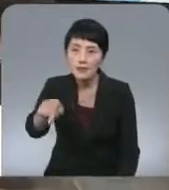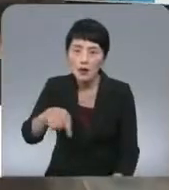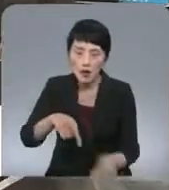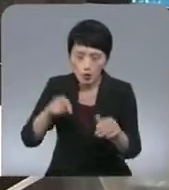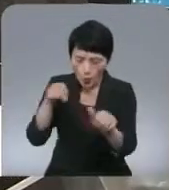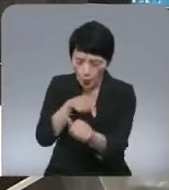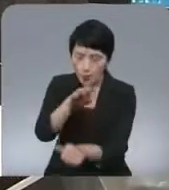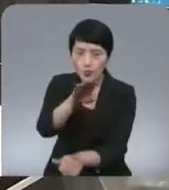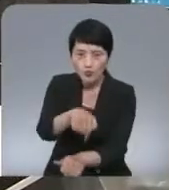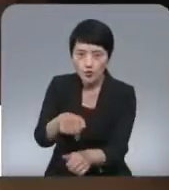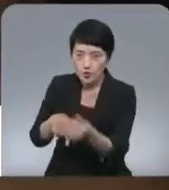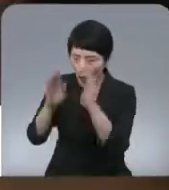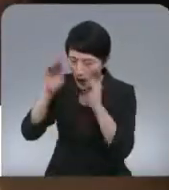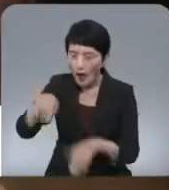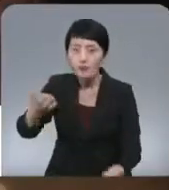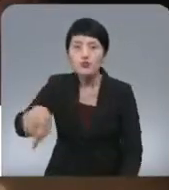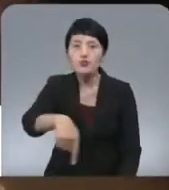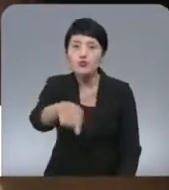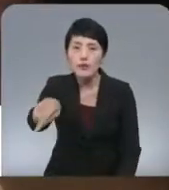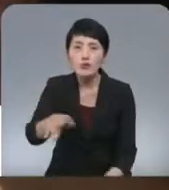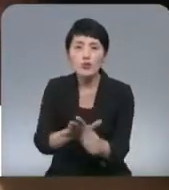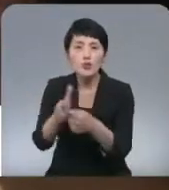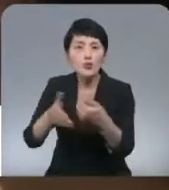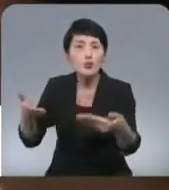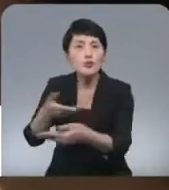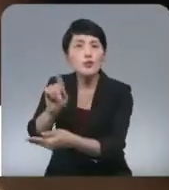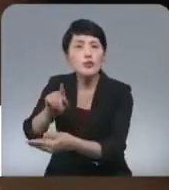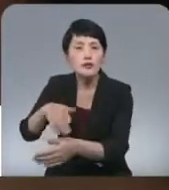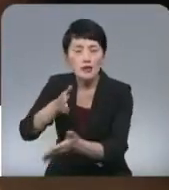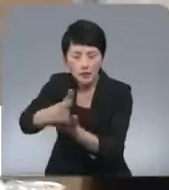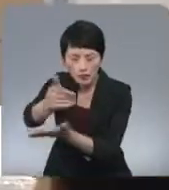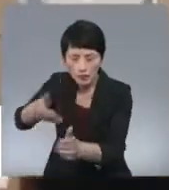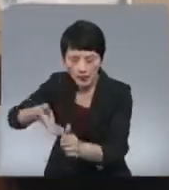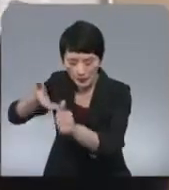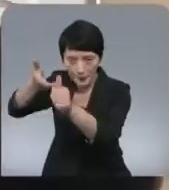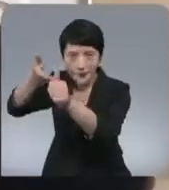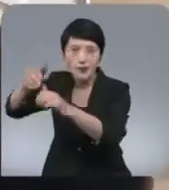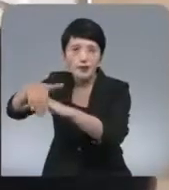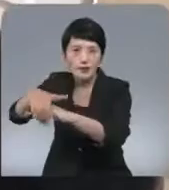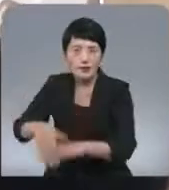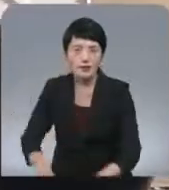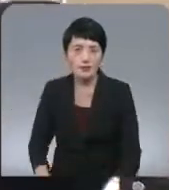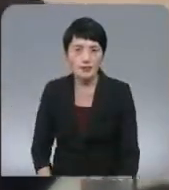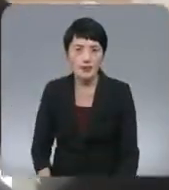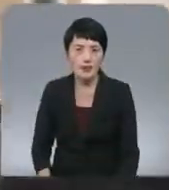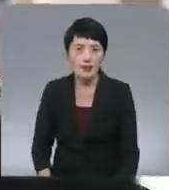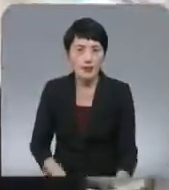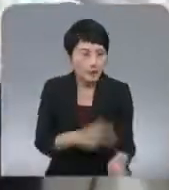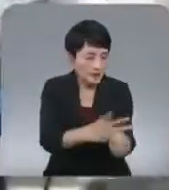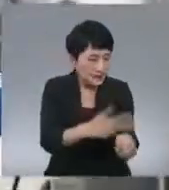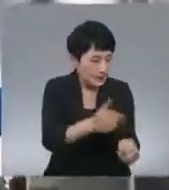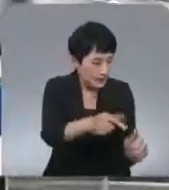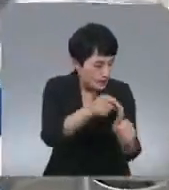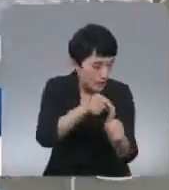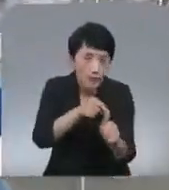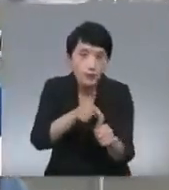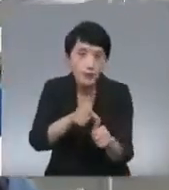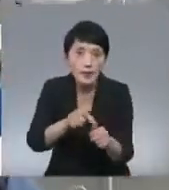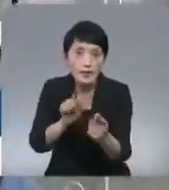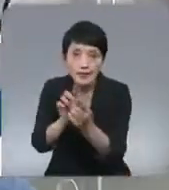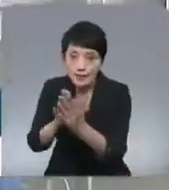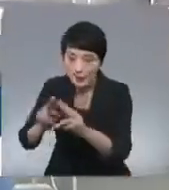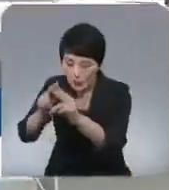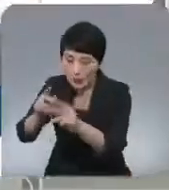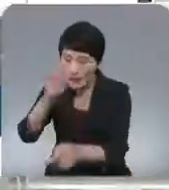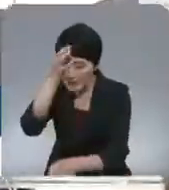jusqu'à présent elle devait satisfaire quatre conditions dont une portant sur les enseignants mais désormais dès qu'elle arrive à embaucher des professeurs qualifiés il est